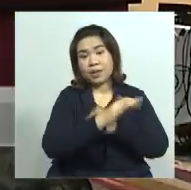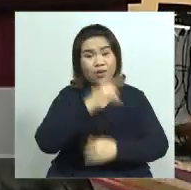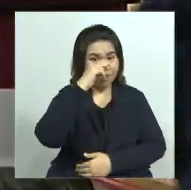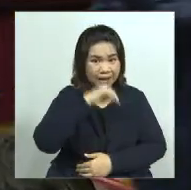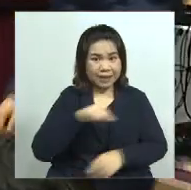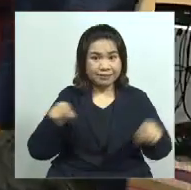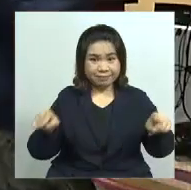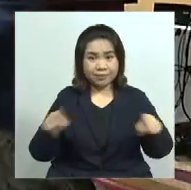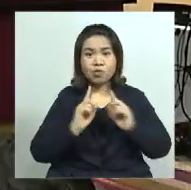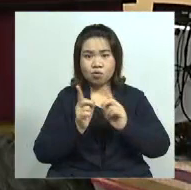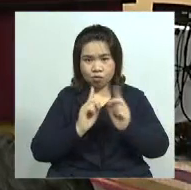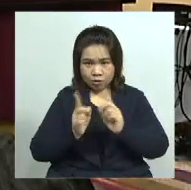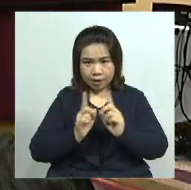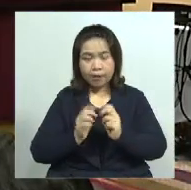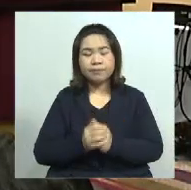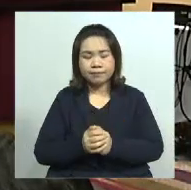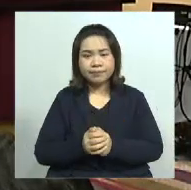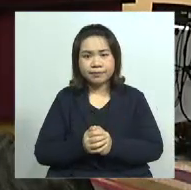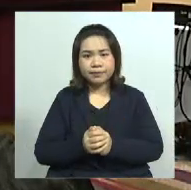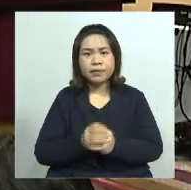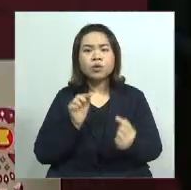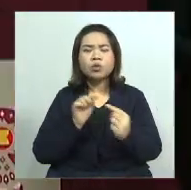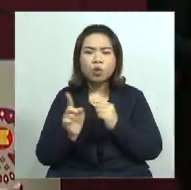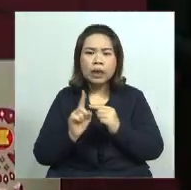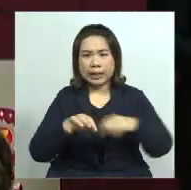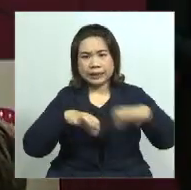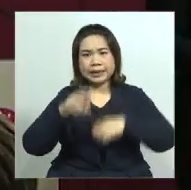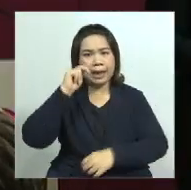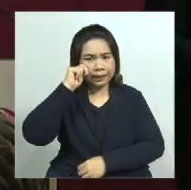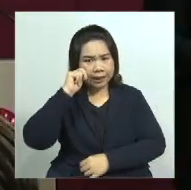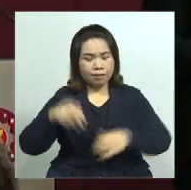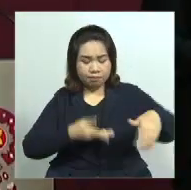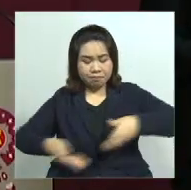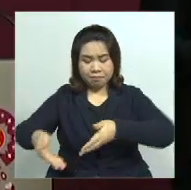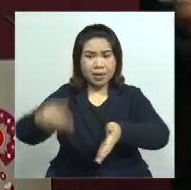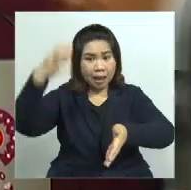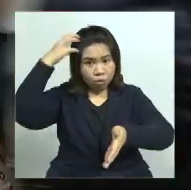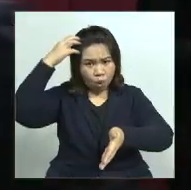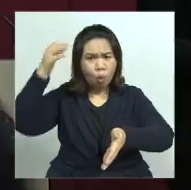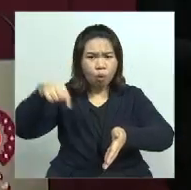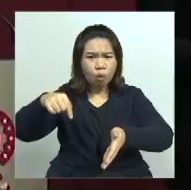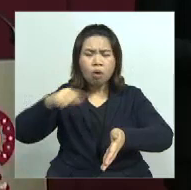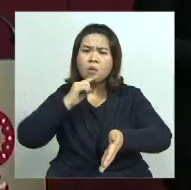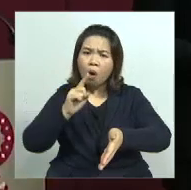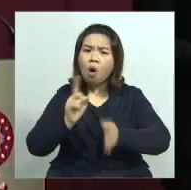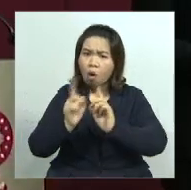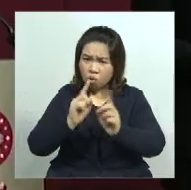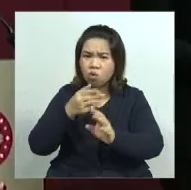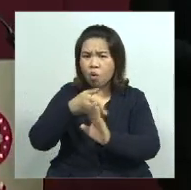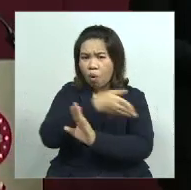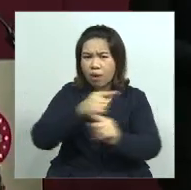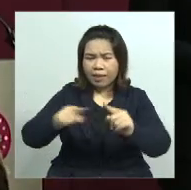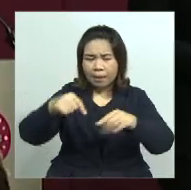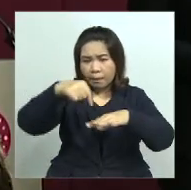ทรวงการต่างประเทศของไทยได้พูดคุยถึงเรื่องการบริหารจัดการน้ำในแม่น้ำโขงแต่เป็นการพูดคุยในเบื้องต้นค่ะที่ยัง